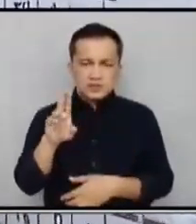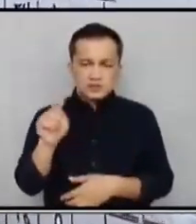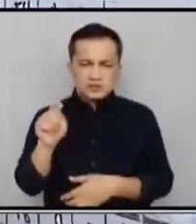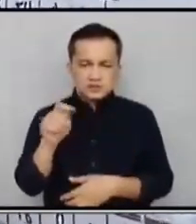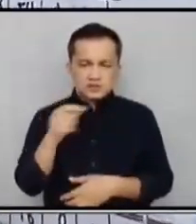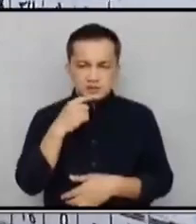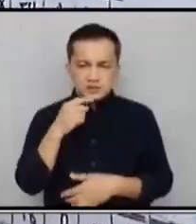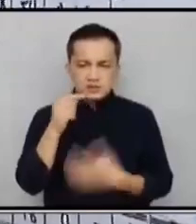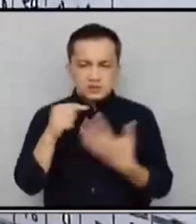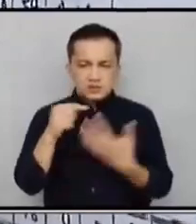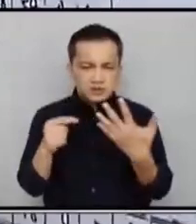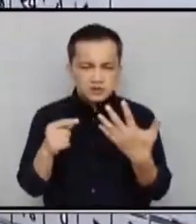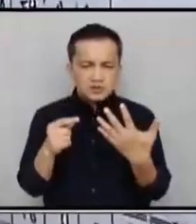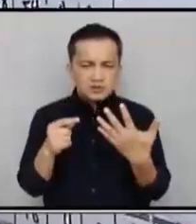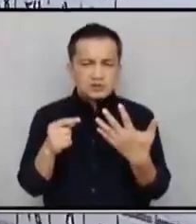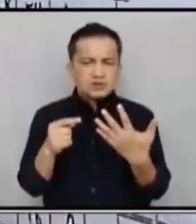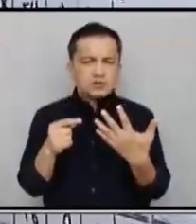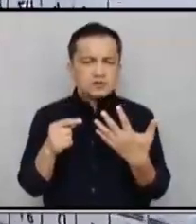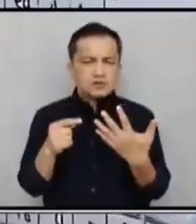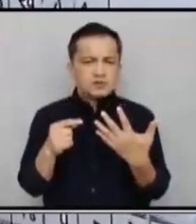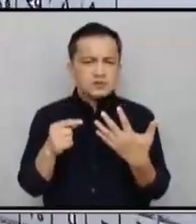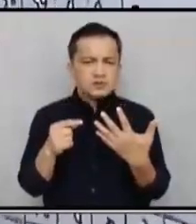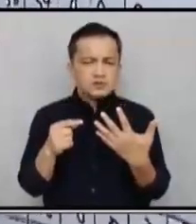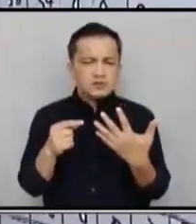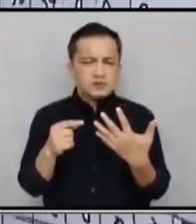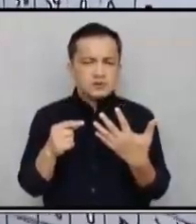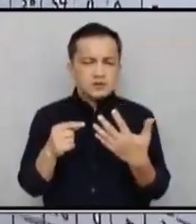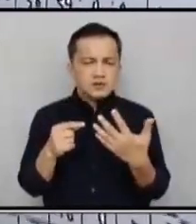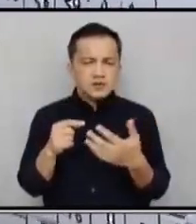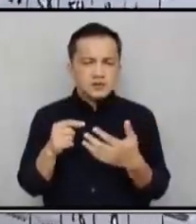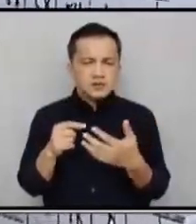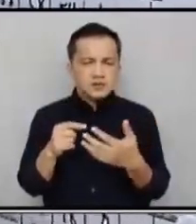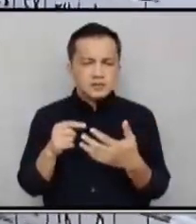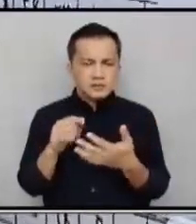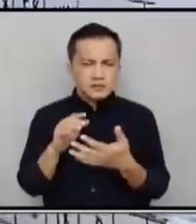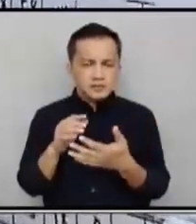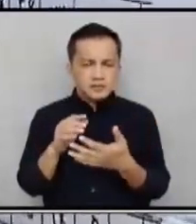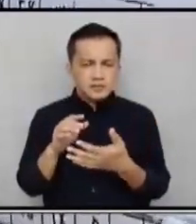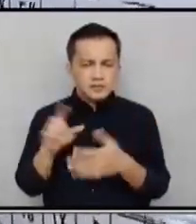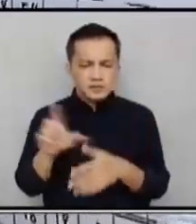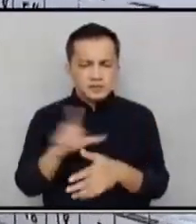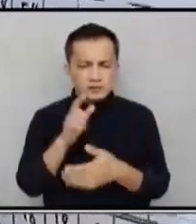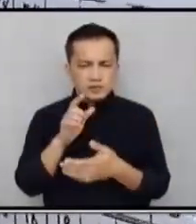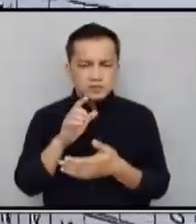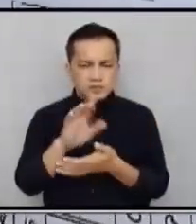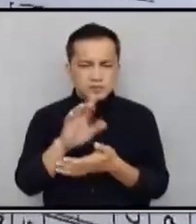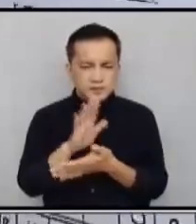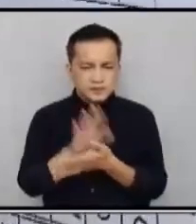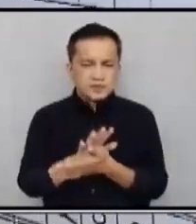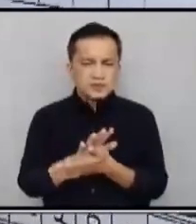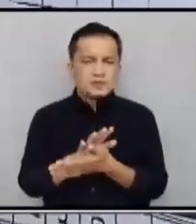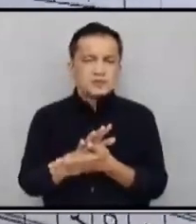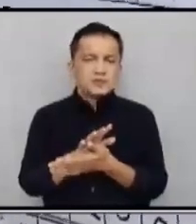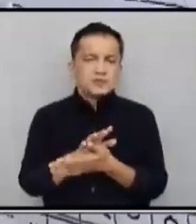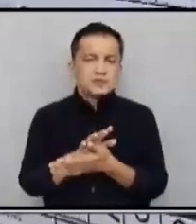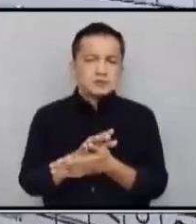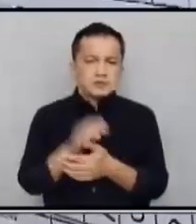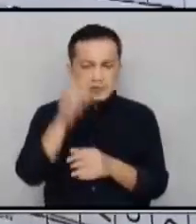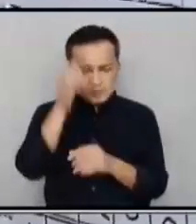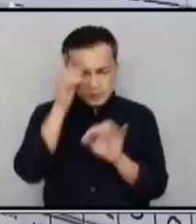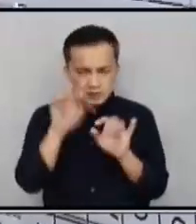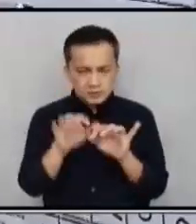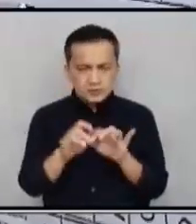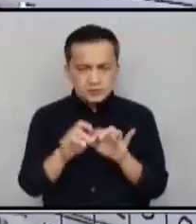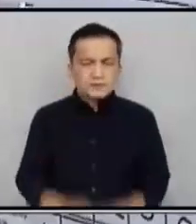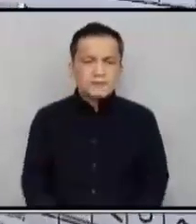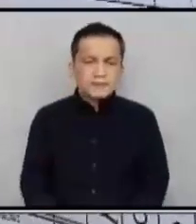sa long bond paper, tapos pang ano po sa computer,